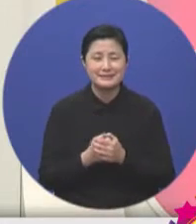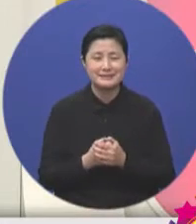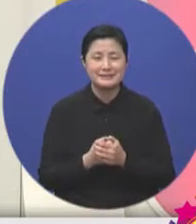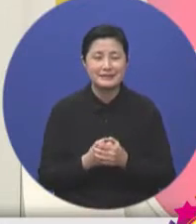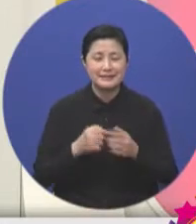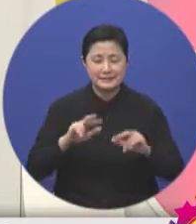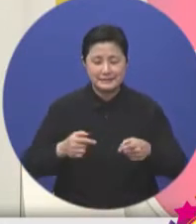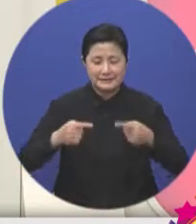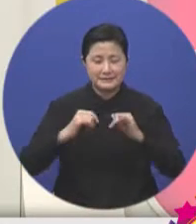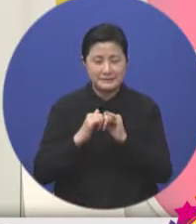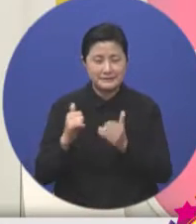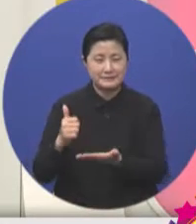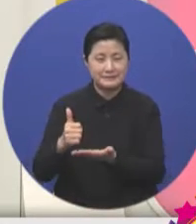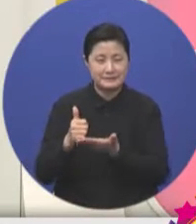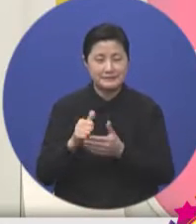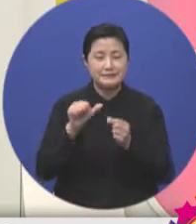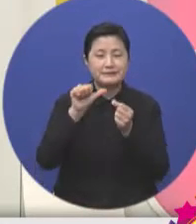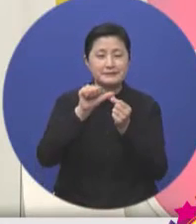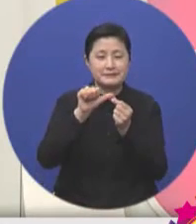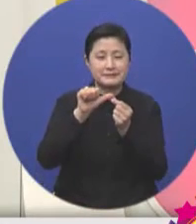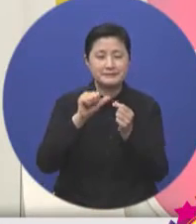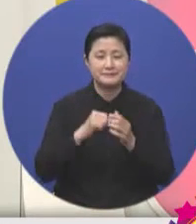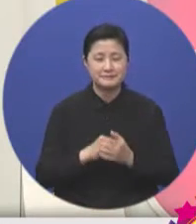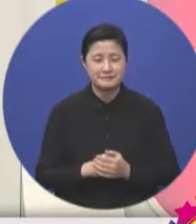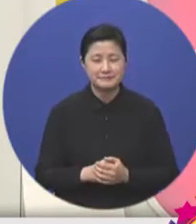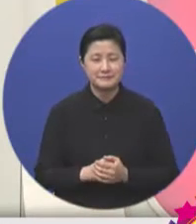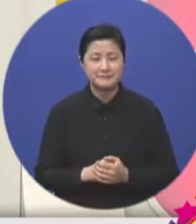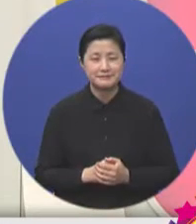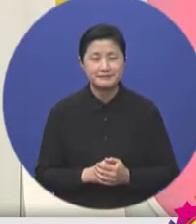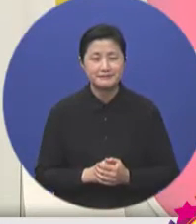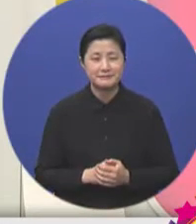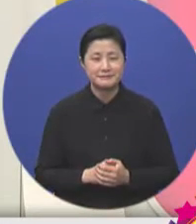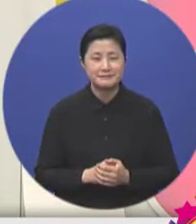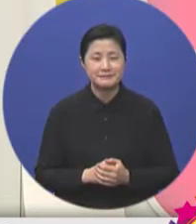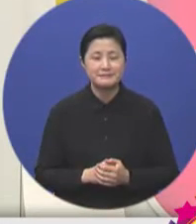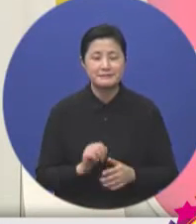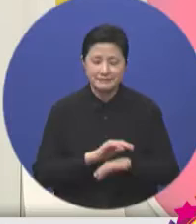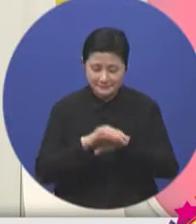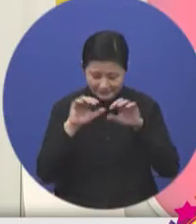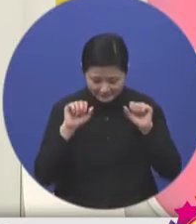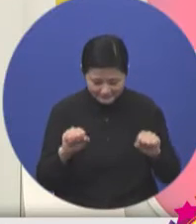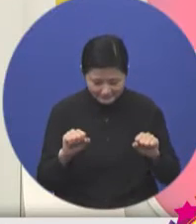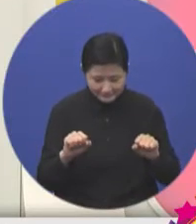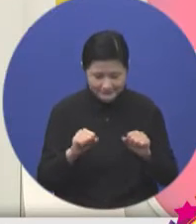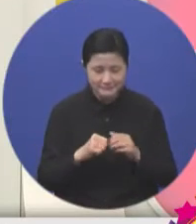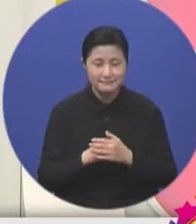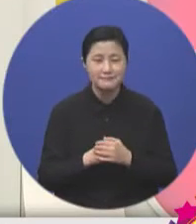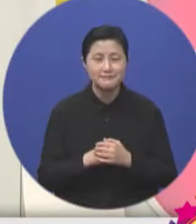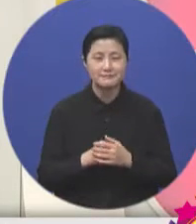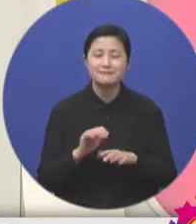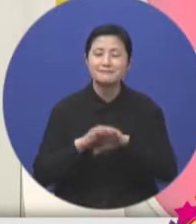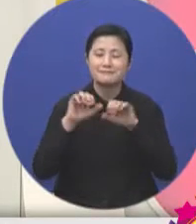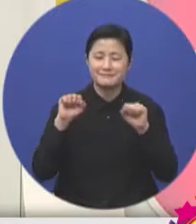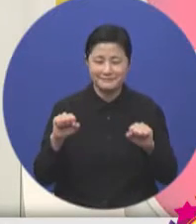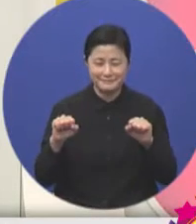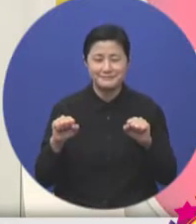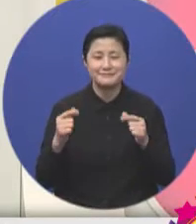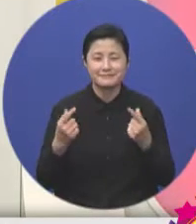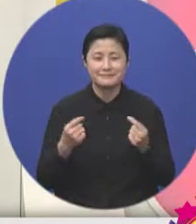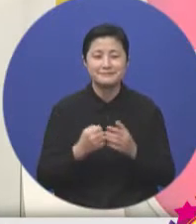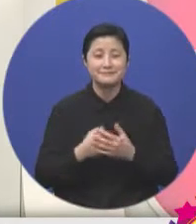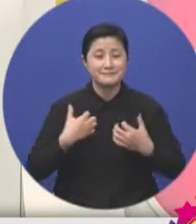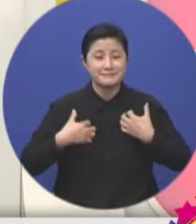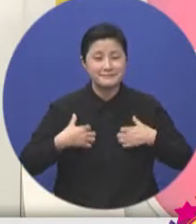즉석 참가자 전화 다시 다섯 번째 참가자 받아보도록 하겠습니다. 네네. 안녕하세요. 안녕하세요. 안녕하십니까. 네,